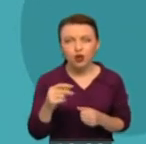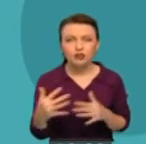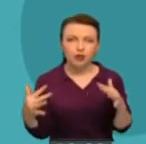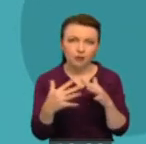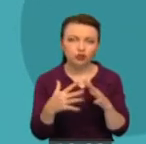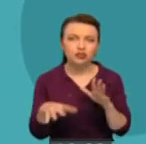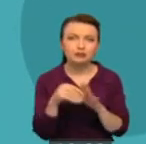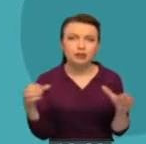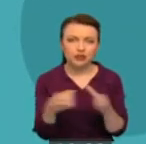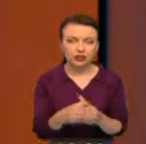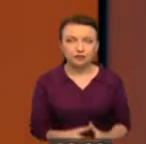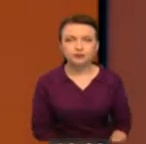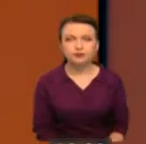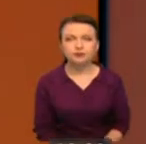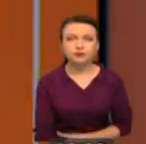збірних.